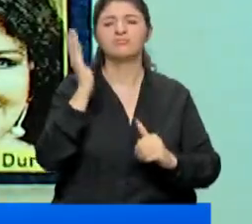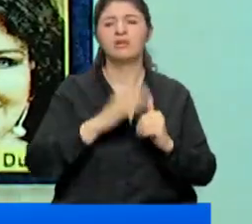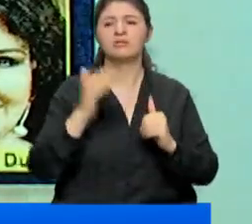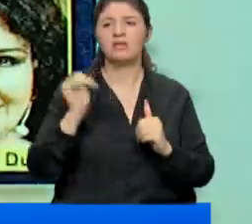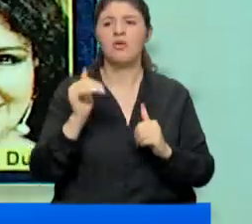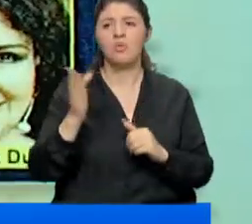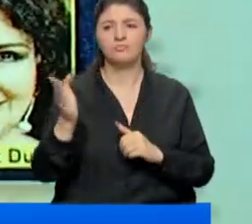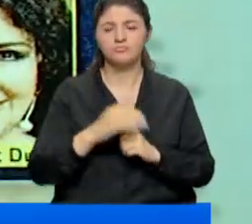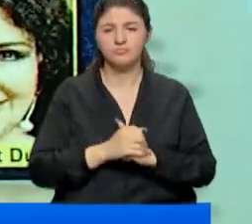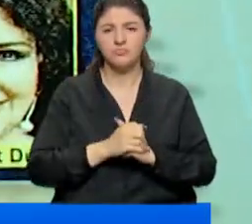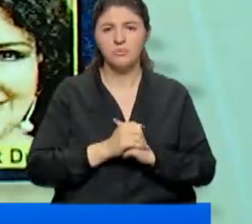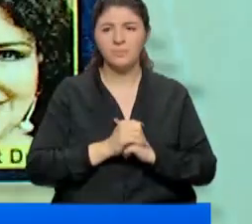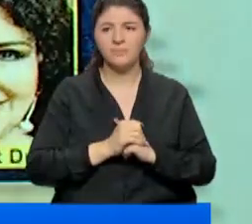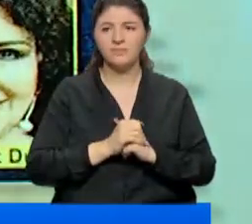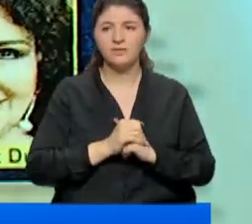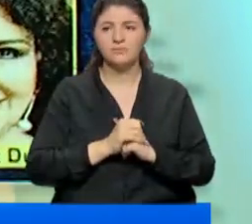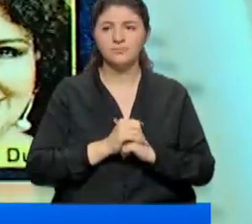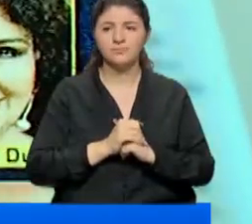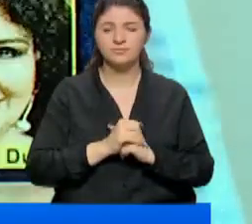yasak getiriyor